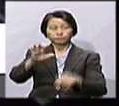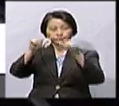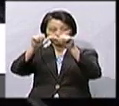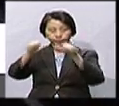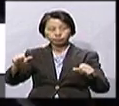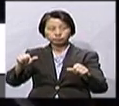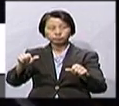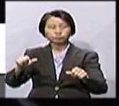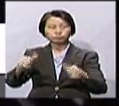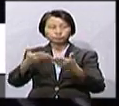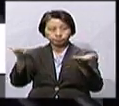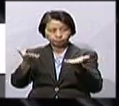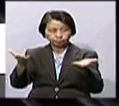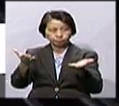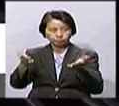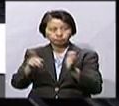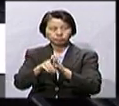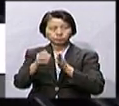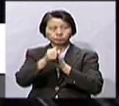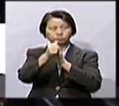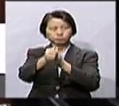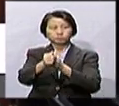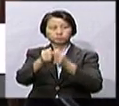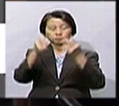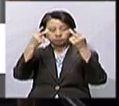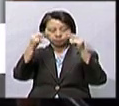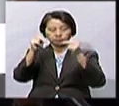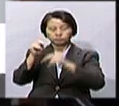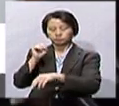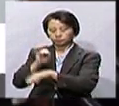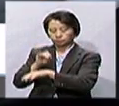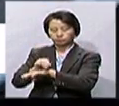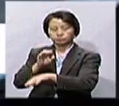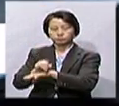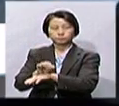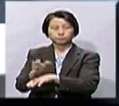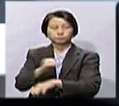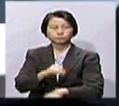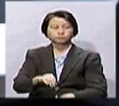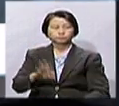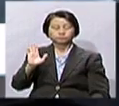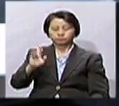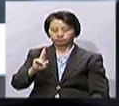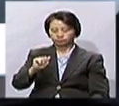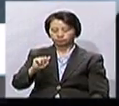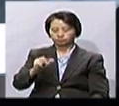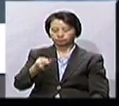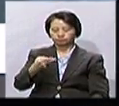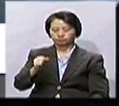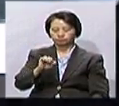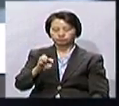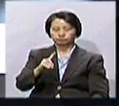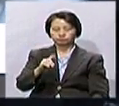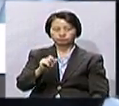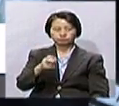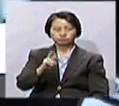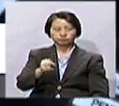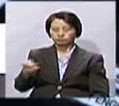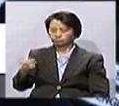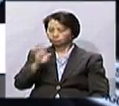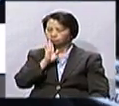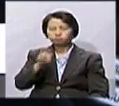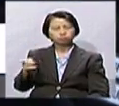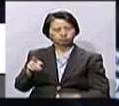penginapan Abraj Al-Janadriah diketuai pengurus kaunseling Rashidah Ahmad. Rashidah menyifatkan kes seperti Azlin